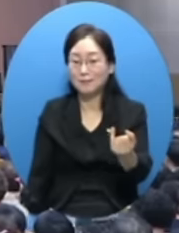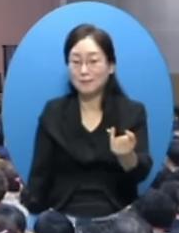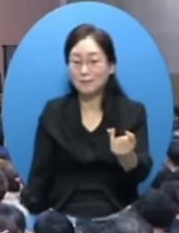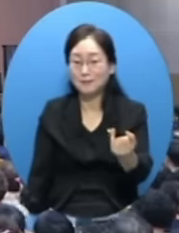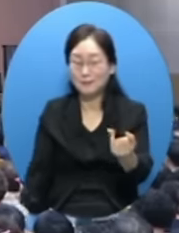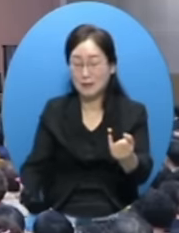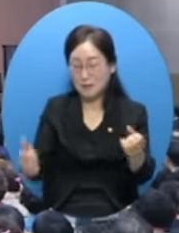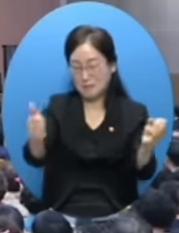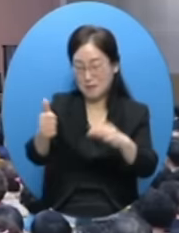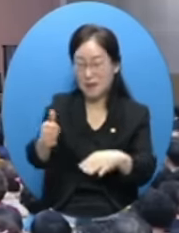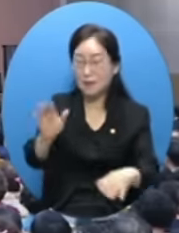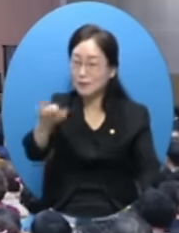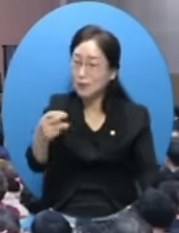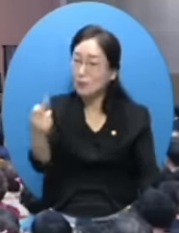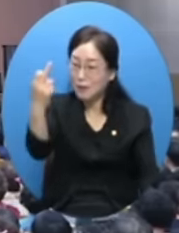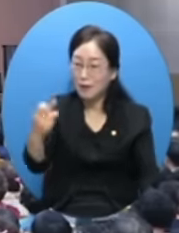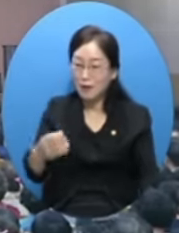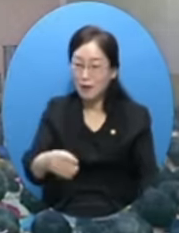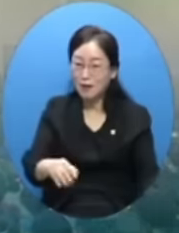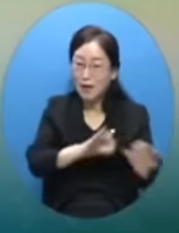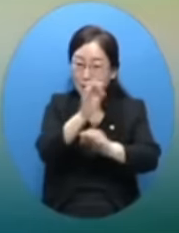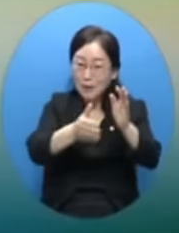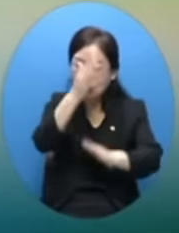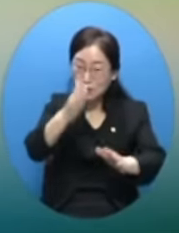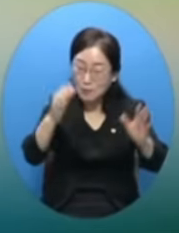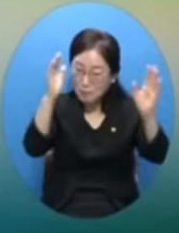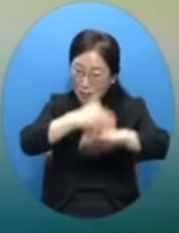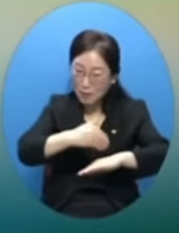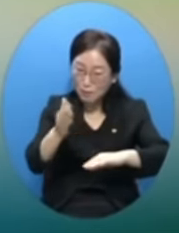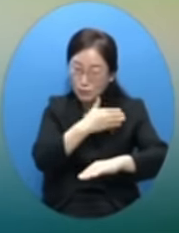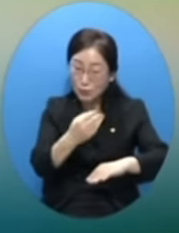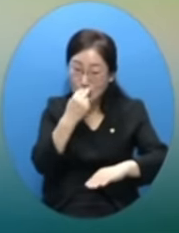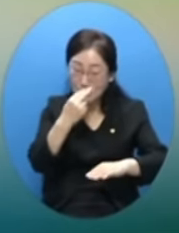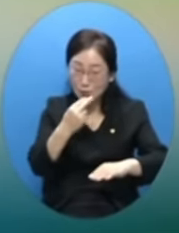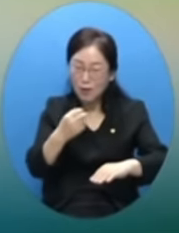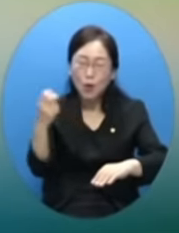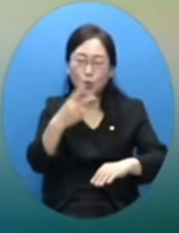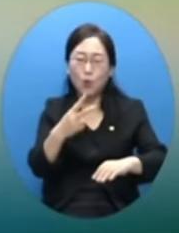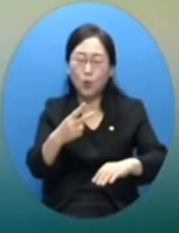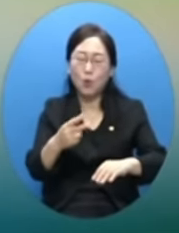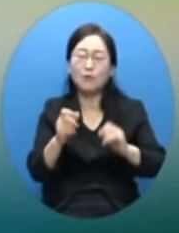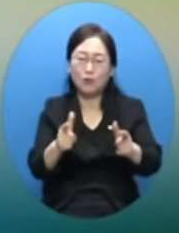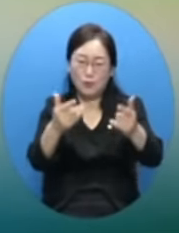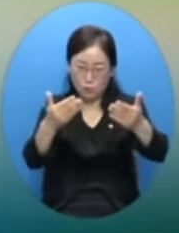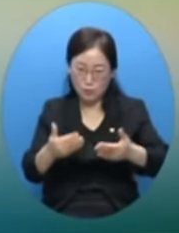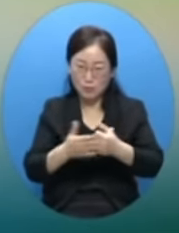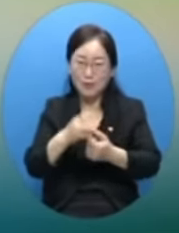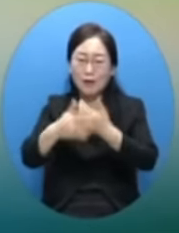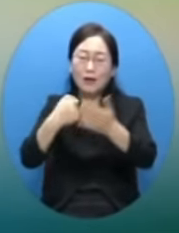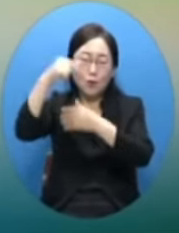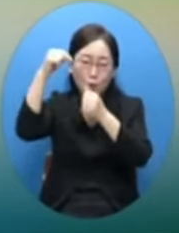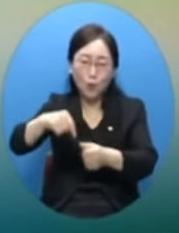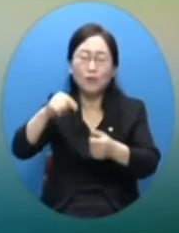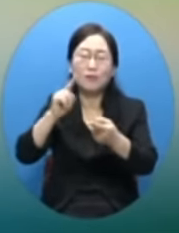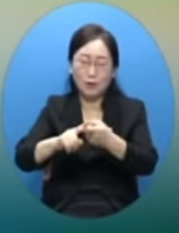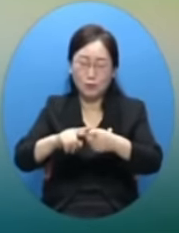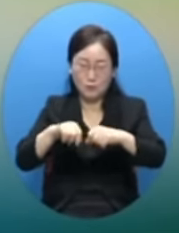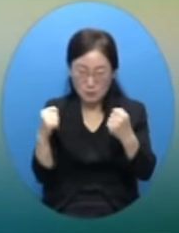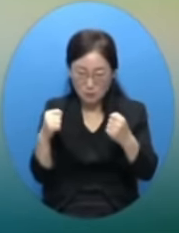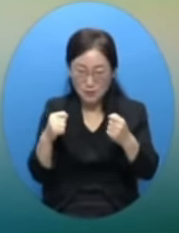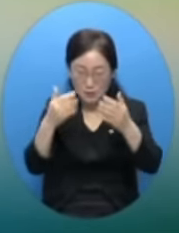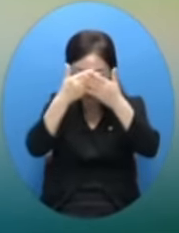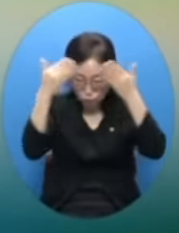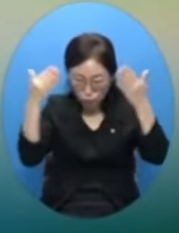이렇게 말했습니다. 오빠, 3분 백화점 사건 이후에 삶은 덤으로 사는 거야. 그러니까 하나님 원하는 대로 가야 해 하고 중동으로